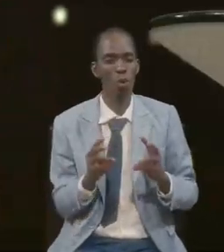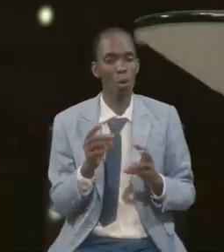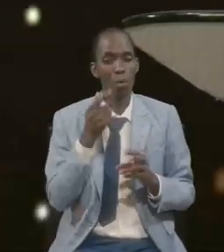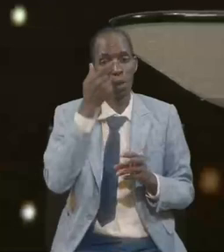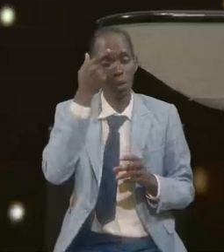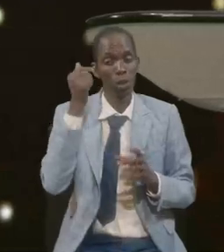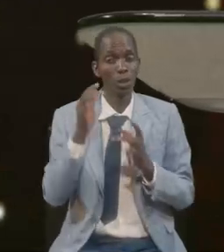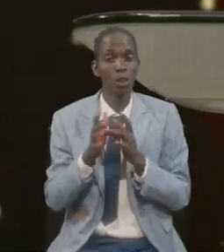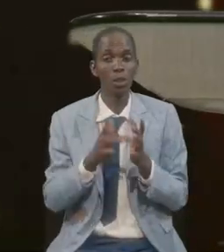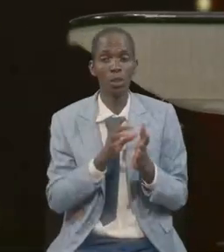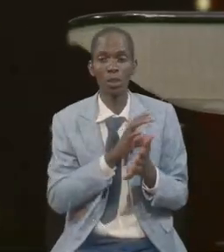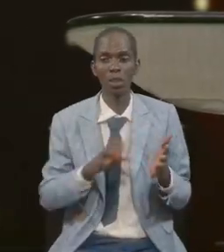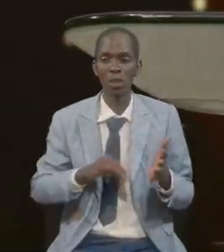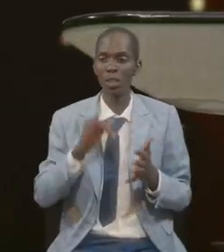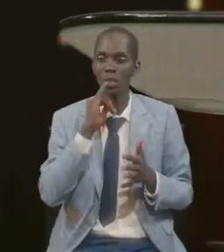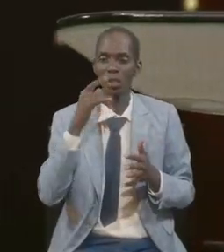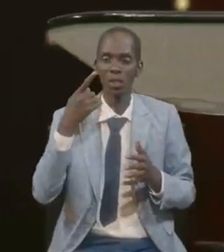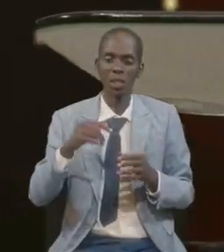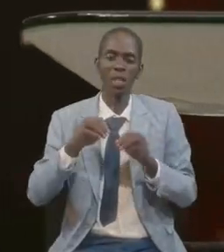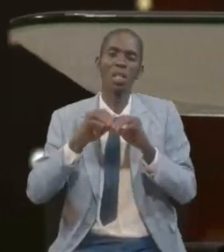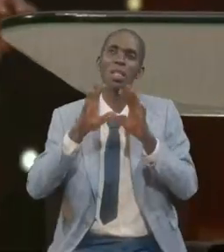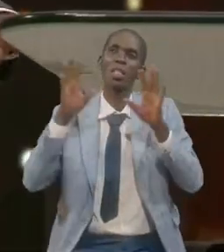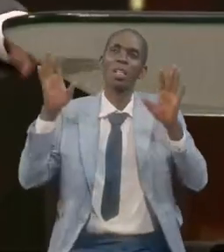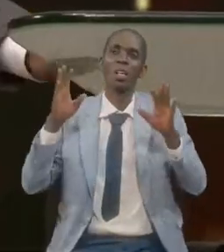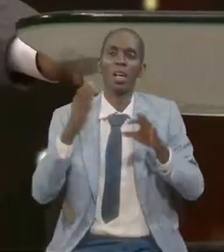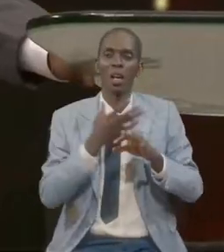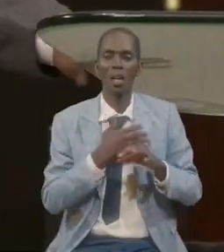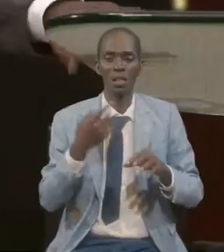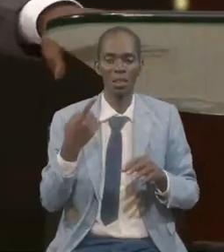est la lumière de la parole est venue.